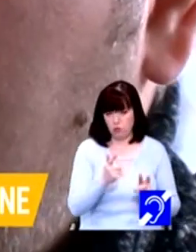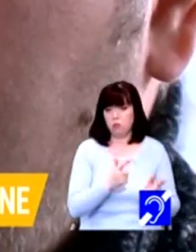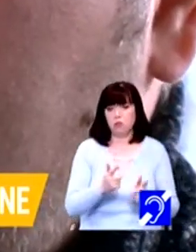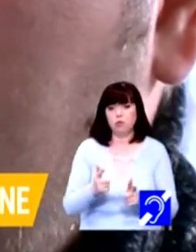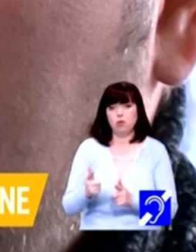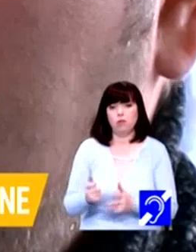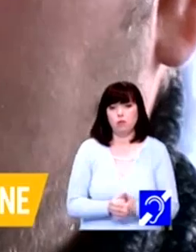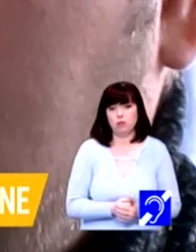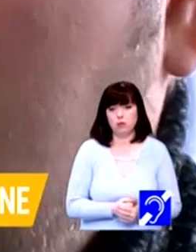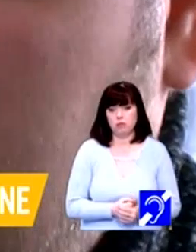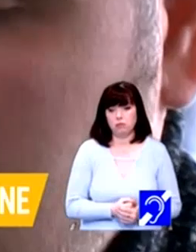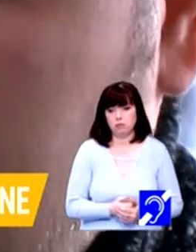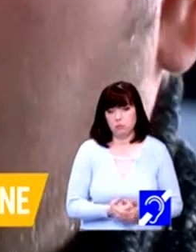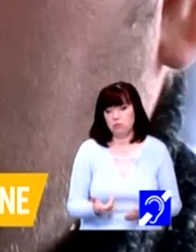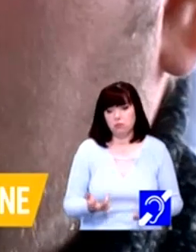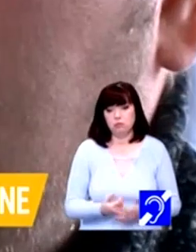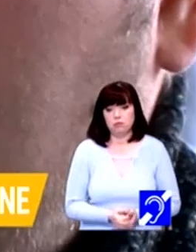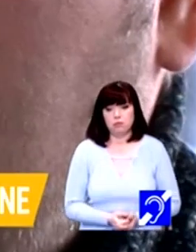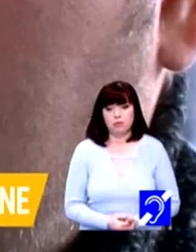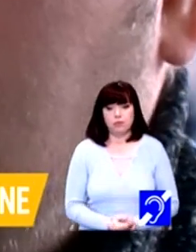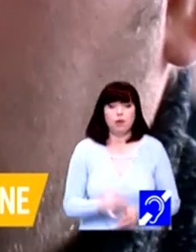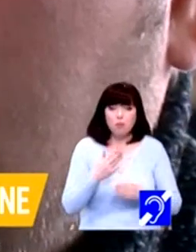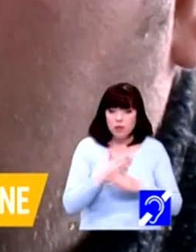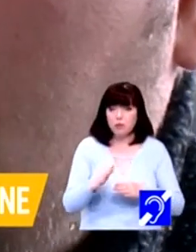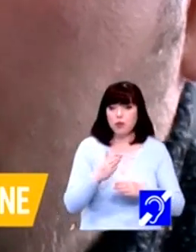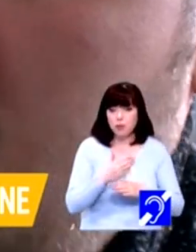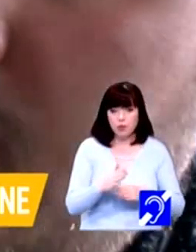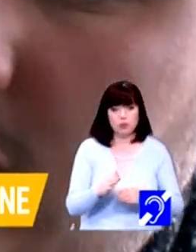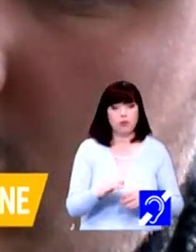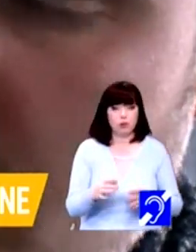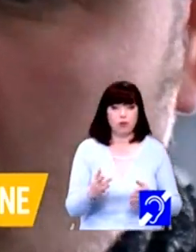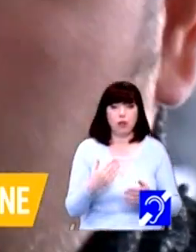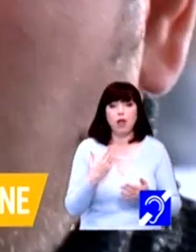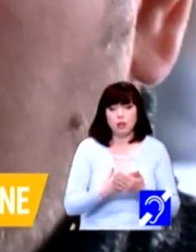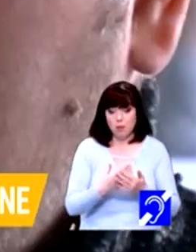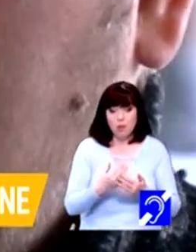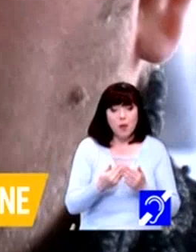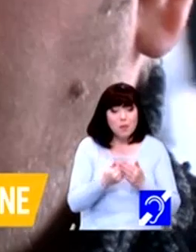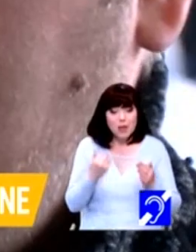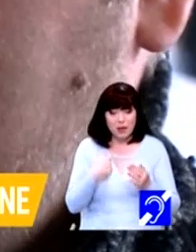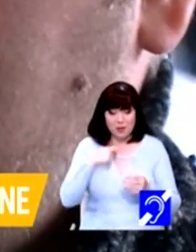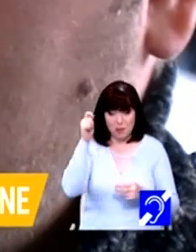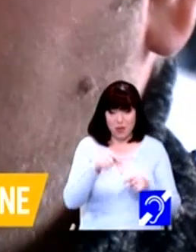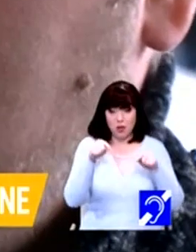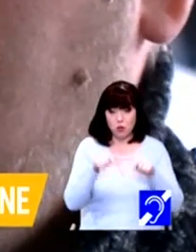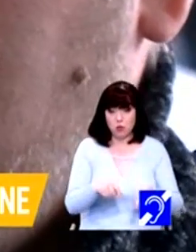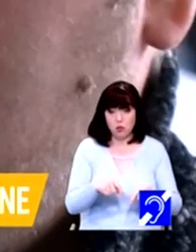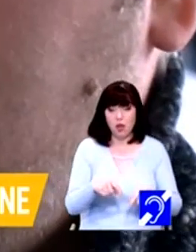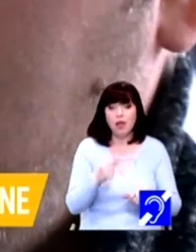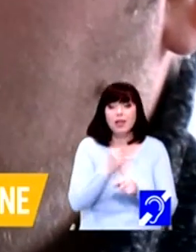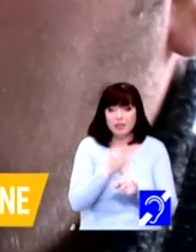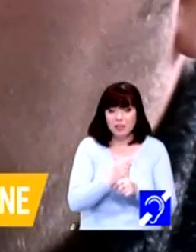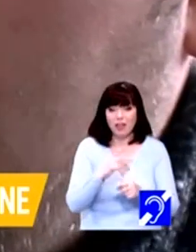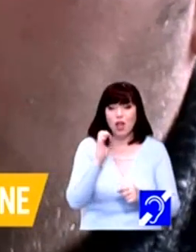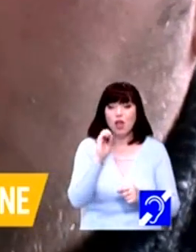готовится. То есть постепенно, вот тоже прежде чем сюда приехать, делали